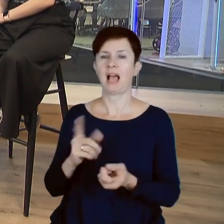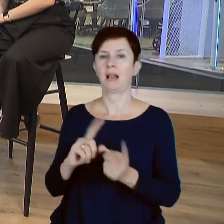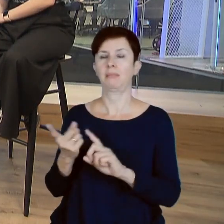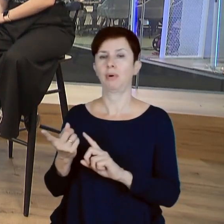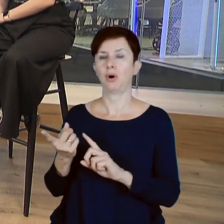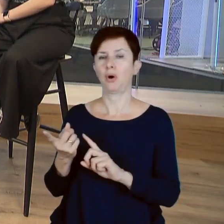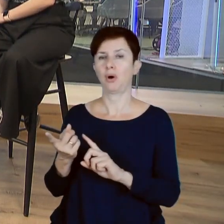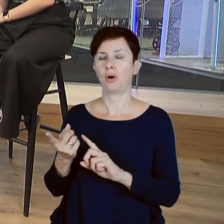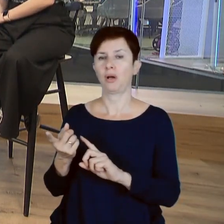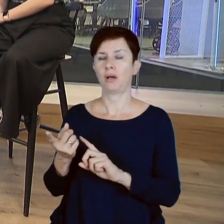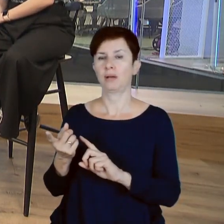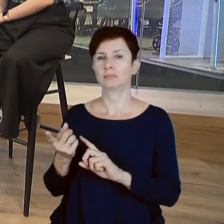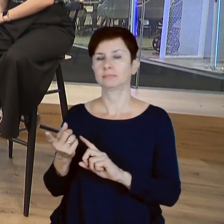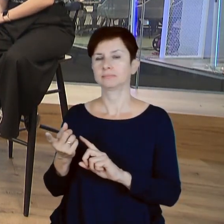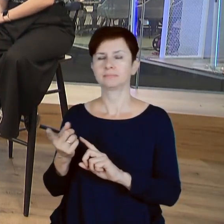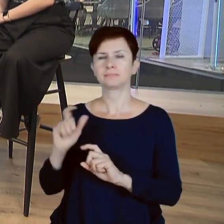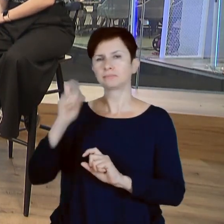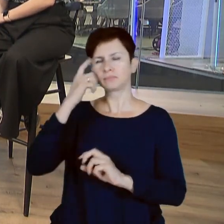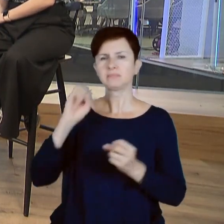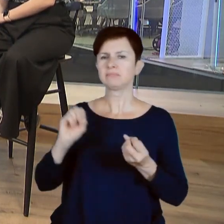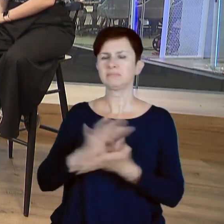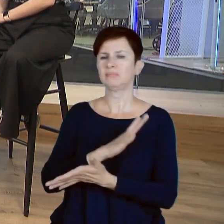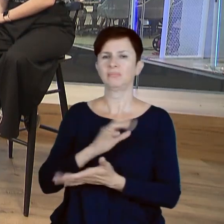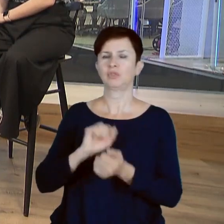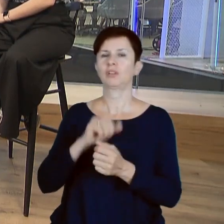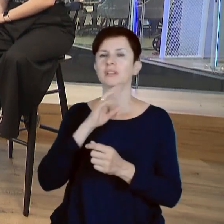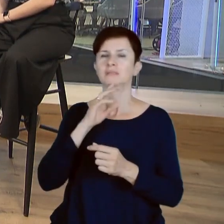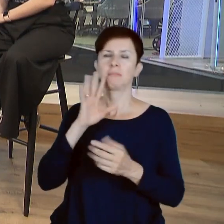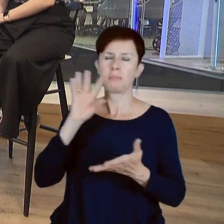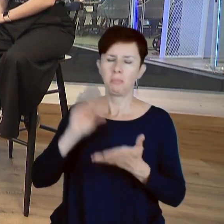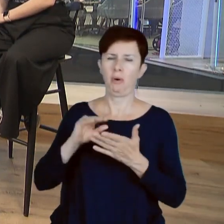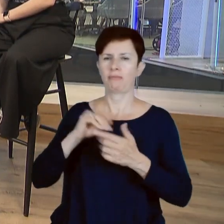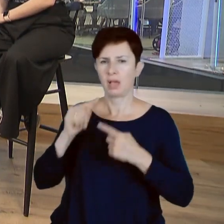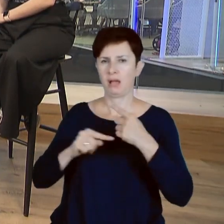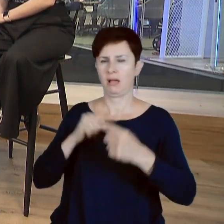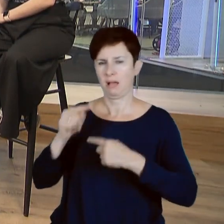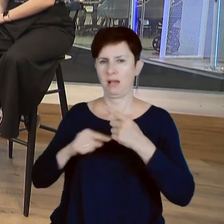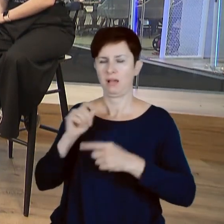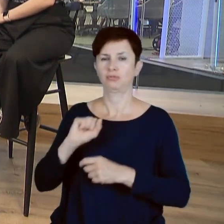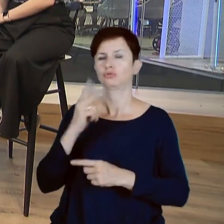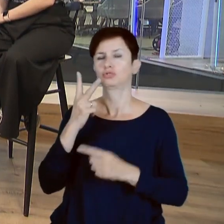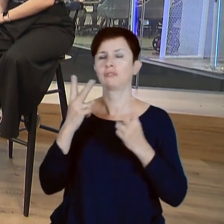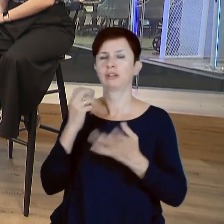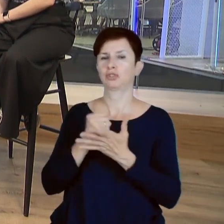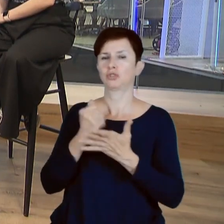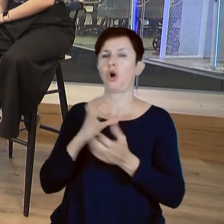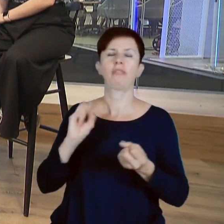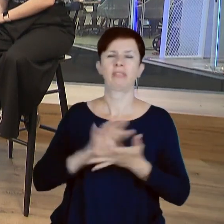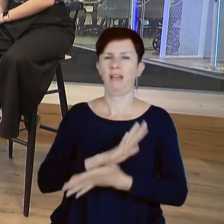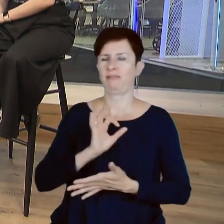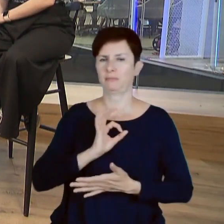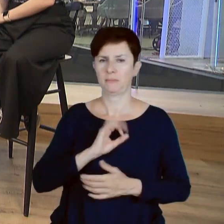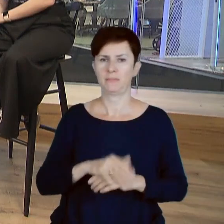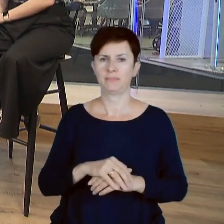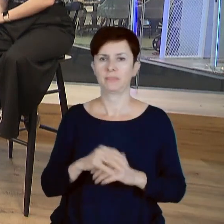Zmieniamy też, czy głównie nawyk to jest pętla i są takie trzy ważne rzeczy, jeśli chodzi o nawyki w kontekście tworzenia